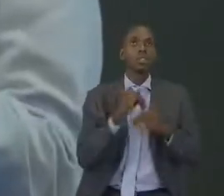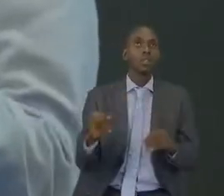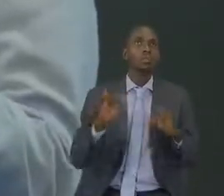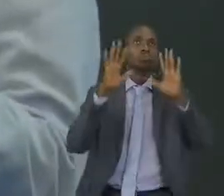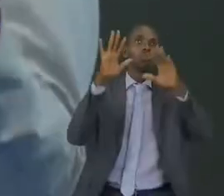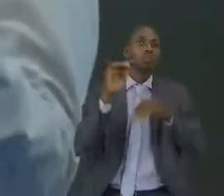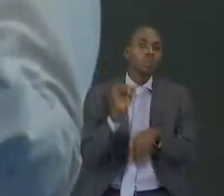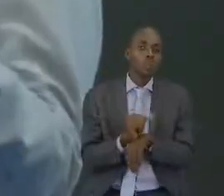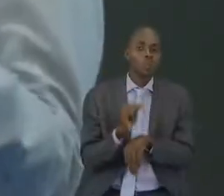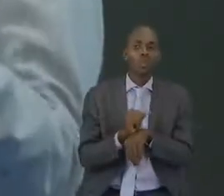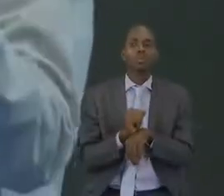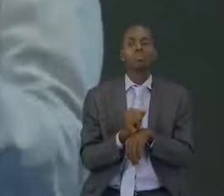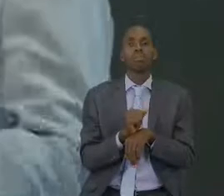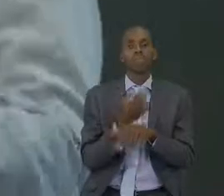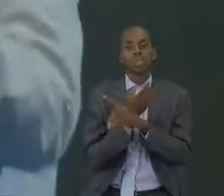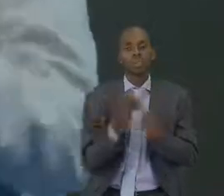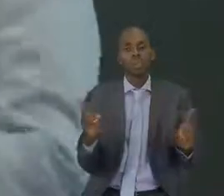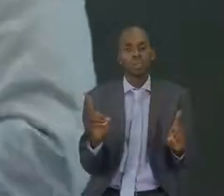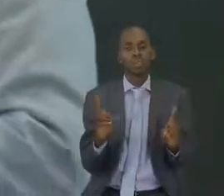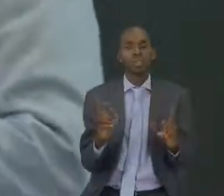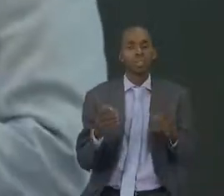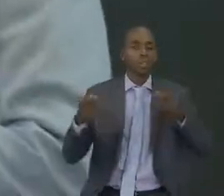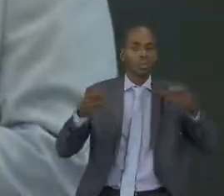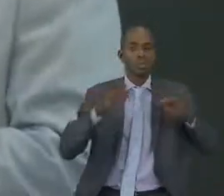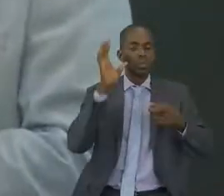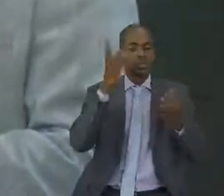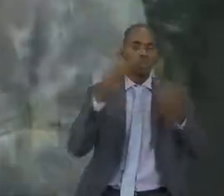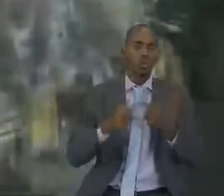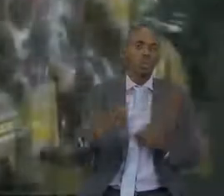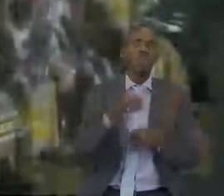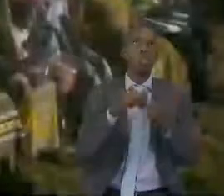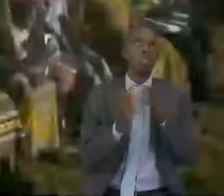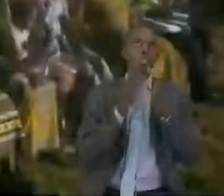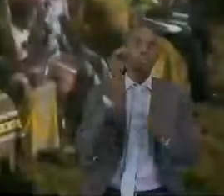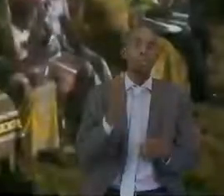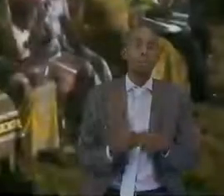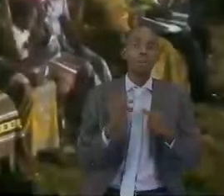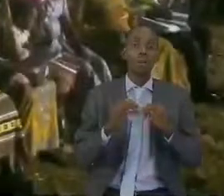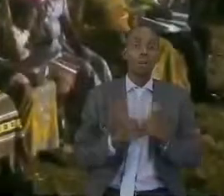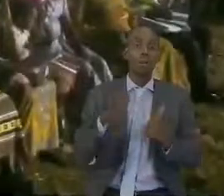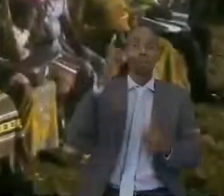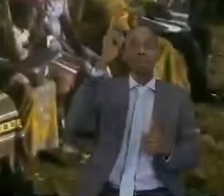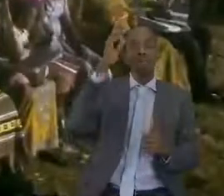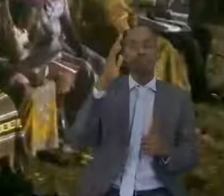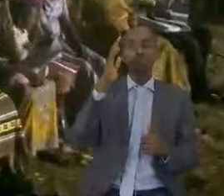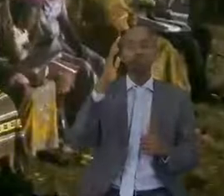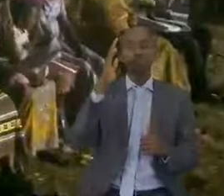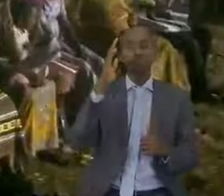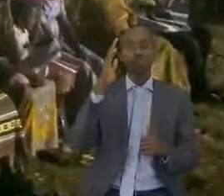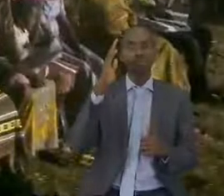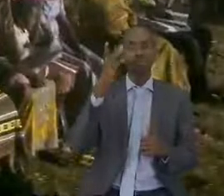la délivrance, la domination viendront pour toi au nom de Jésus. Vous savez comment Dieu, le